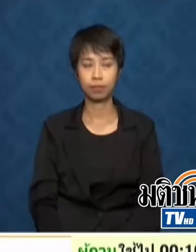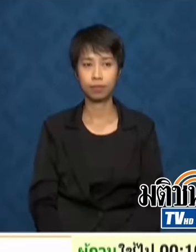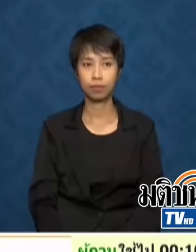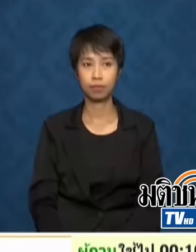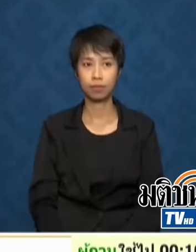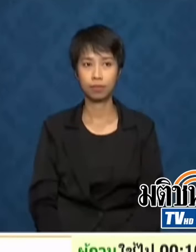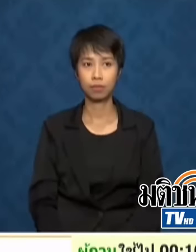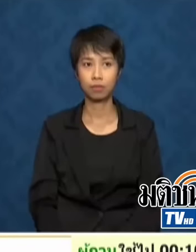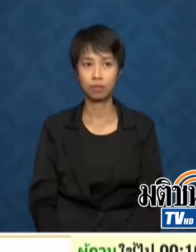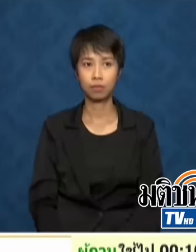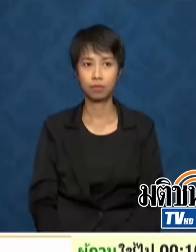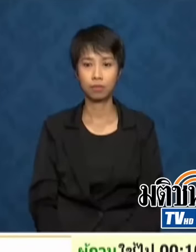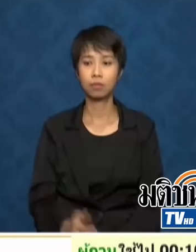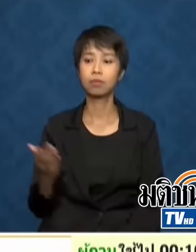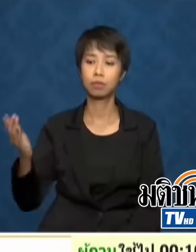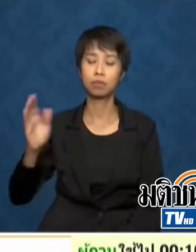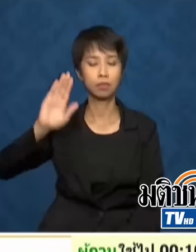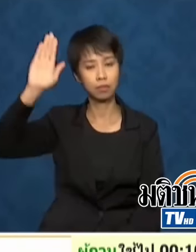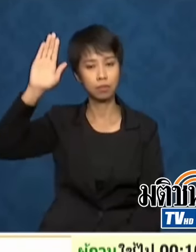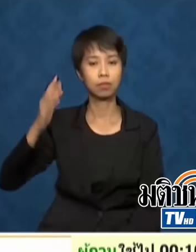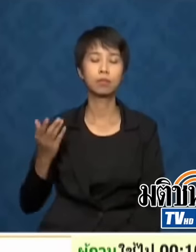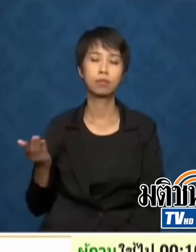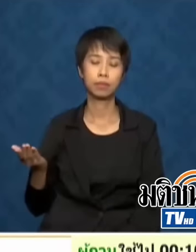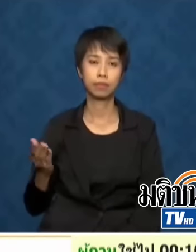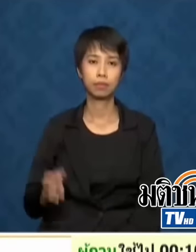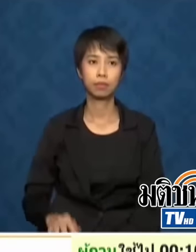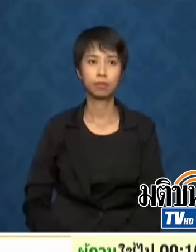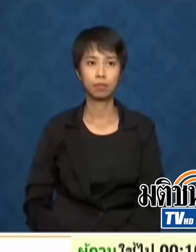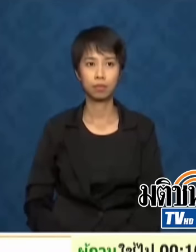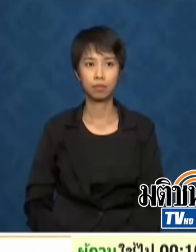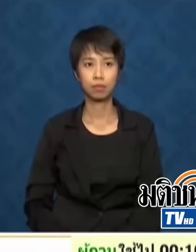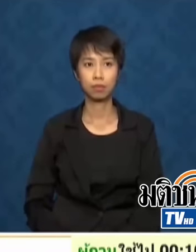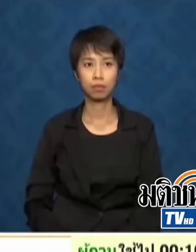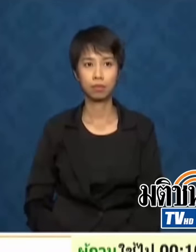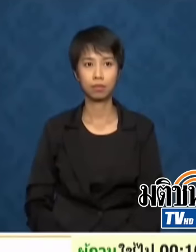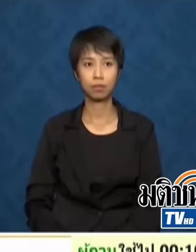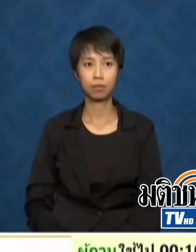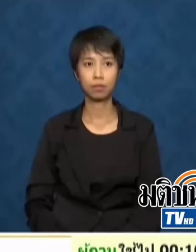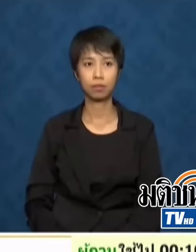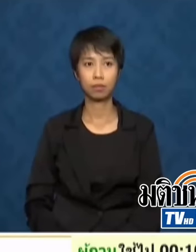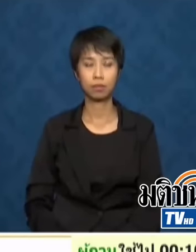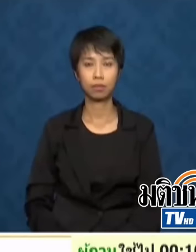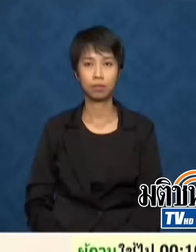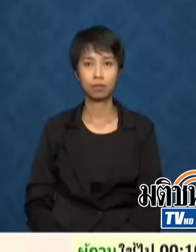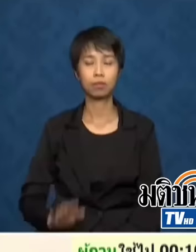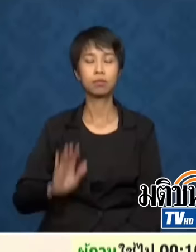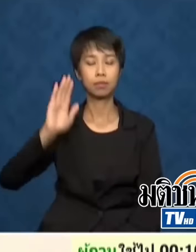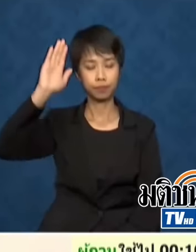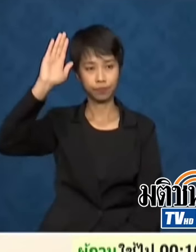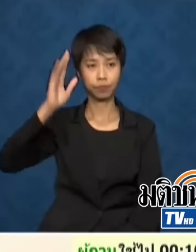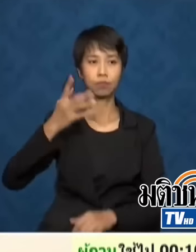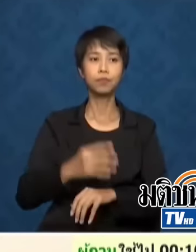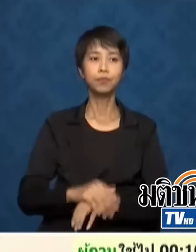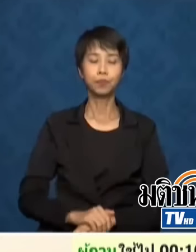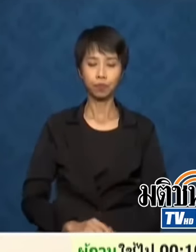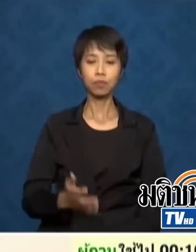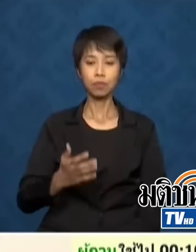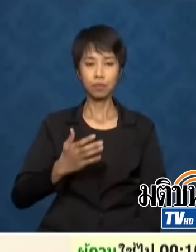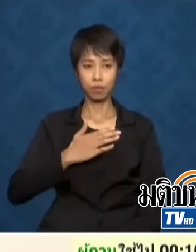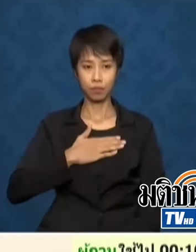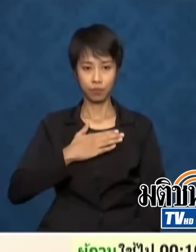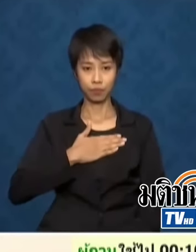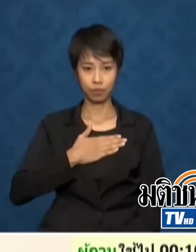ครับข้างหลังประท้วงสุกันโนเชิญ ท่านประธาน เดี๋ยวท่านประธานประท้วงต่อได้ครับ ผมสุกันโนมัทธา